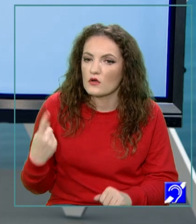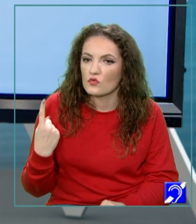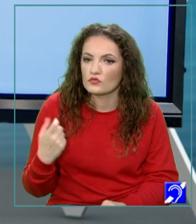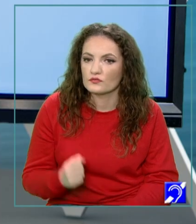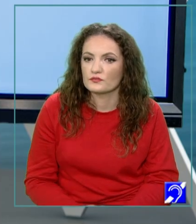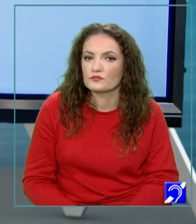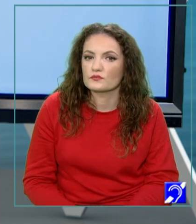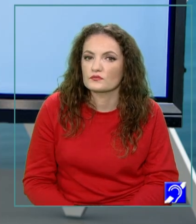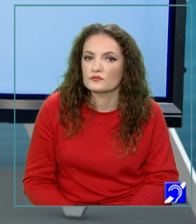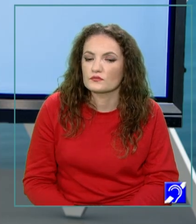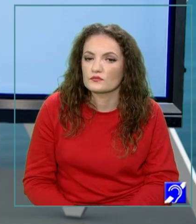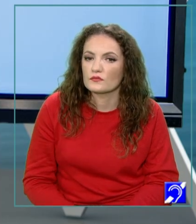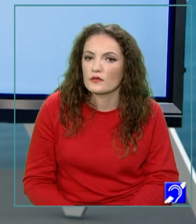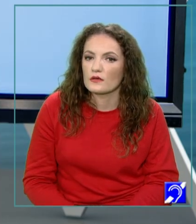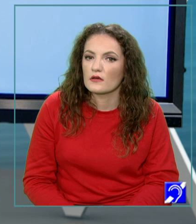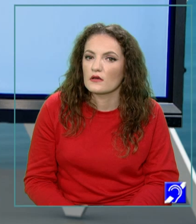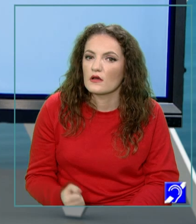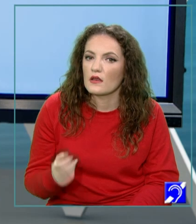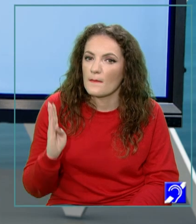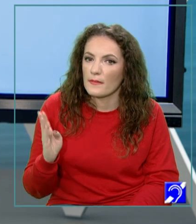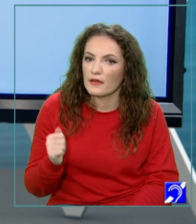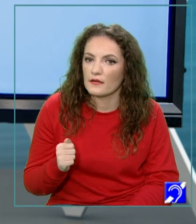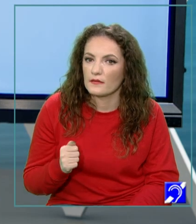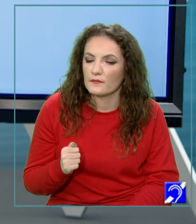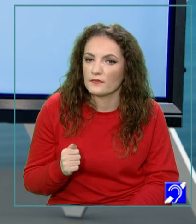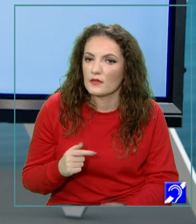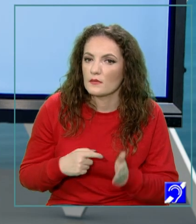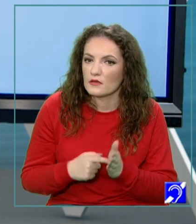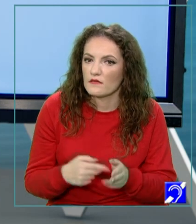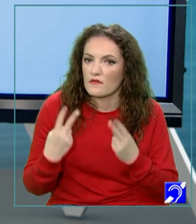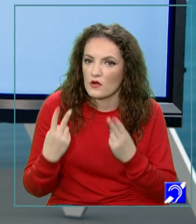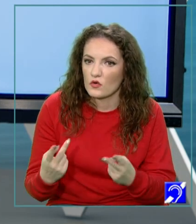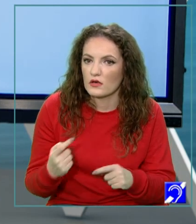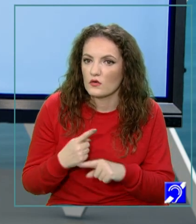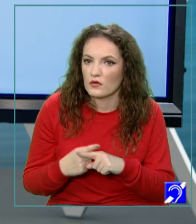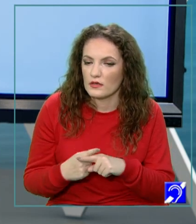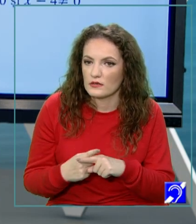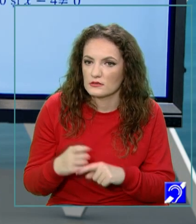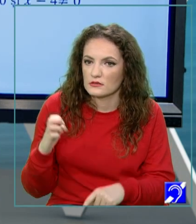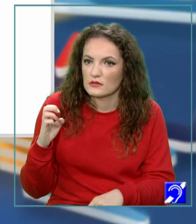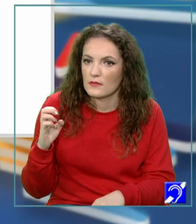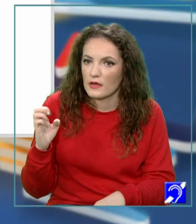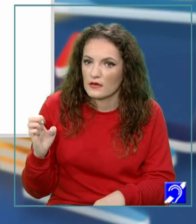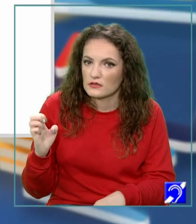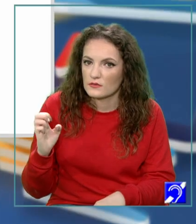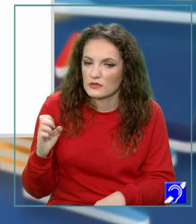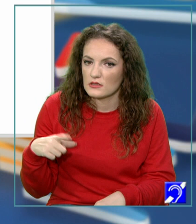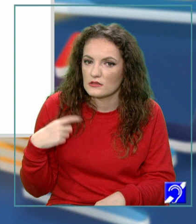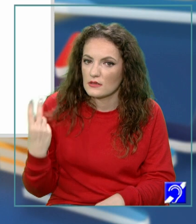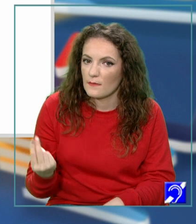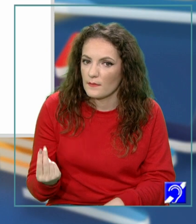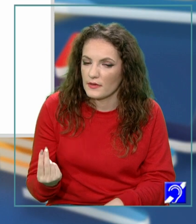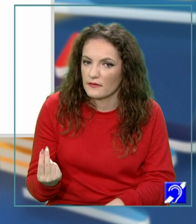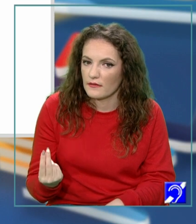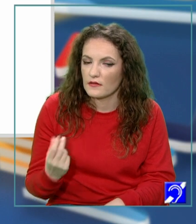departe, ca să determin valorile lui x pentru care expresia este bine definită, am mai făcut puțin înainte lucrul acesta,